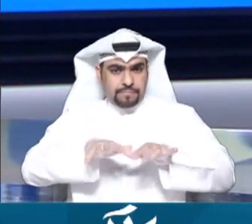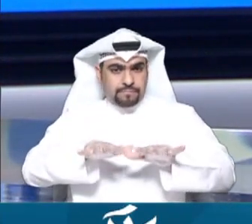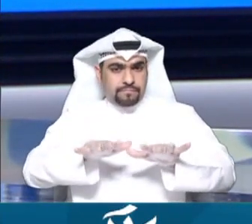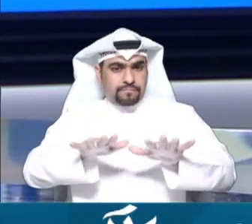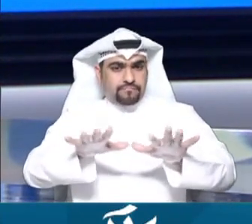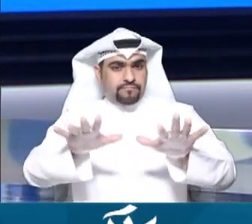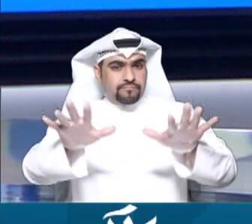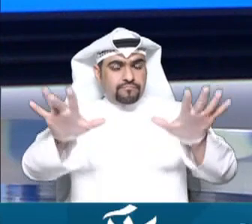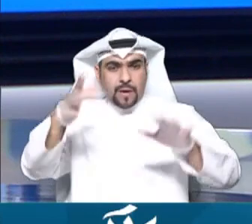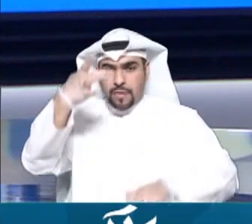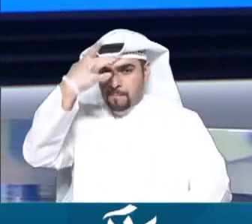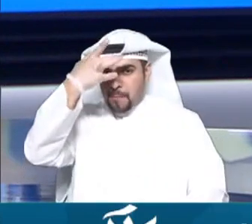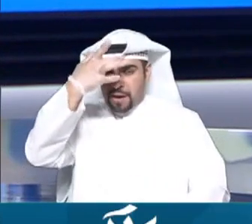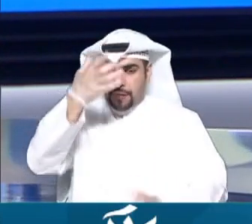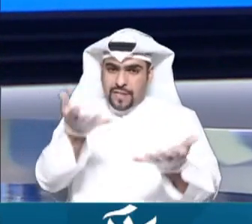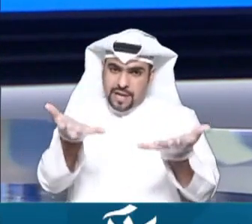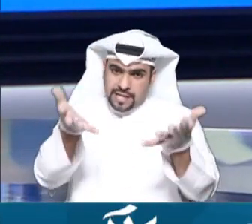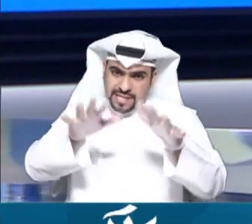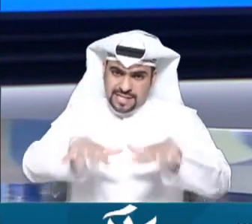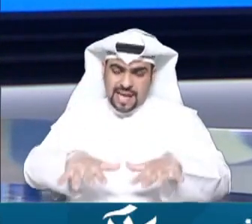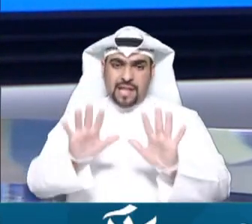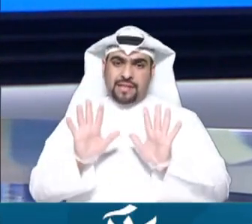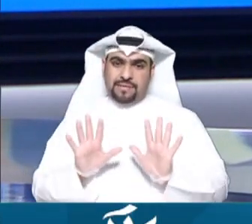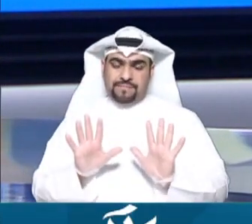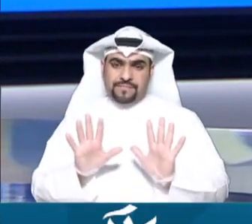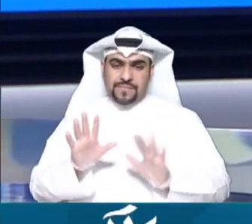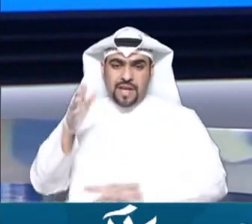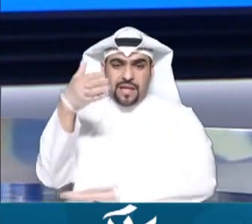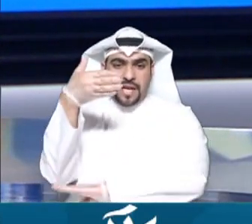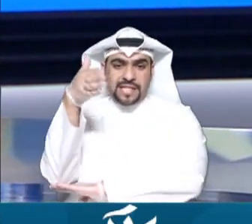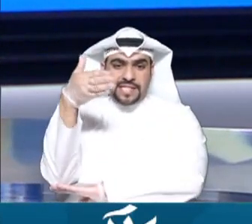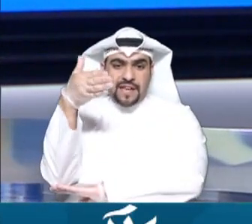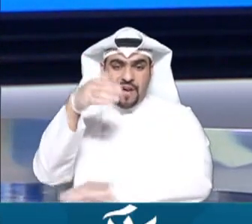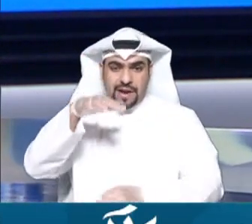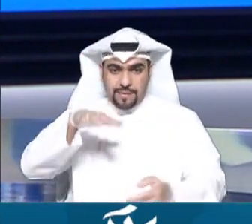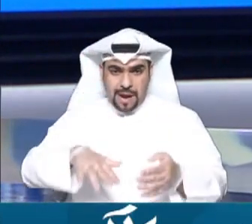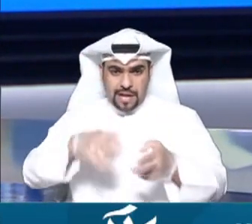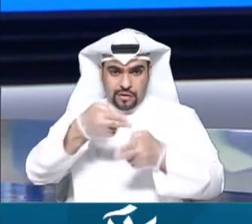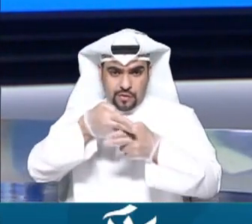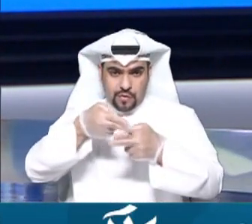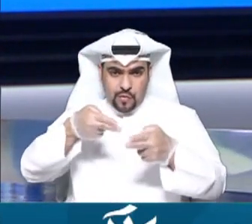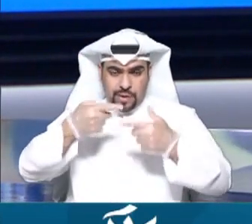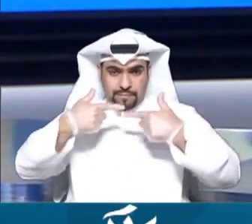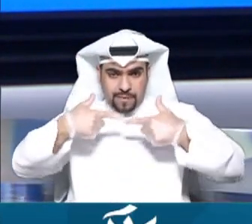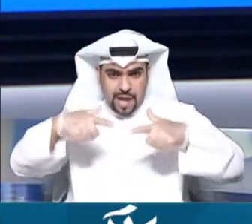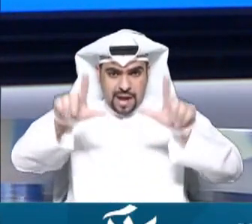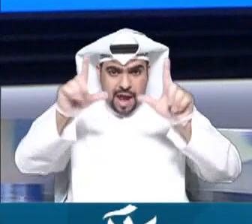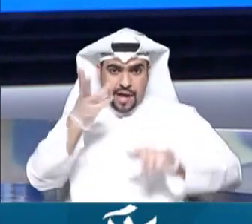وأرقام للطوارئ حتى يتواصل الرعاية الكويتيين في سويسرا معاهم على مدار الساعة.